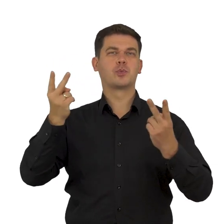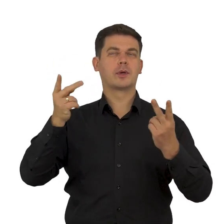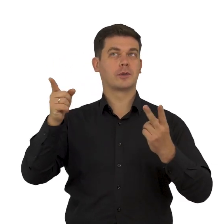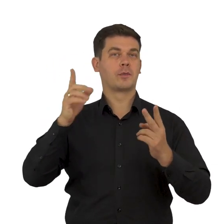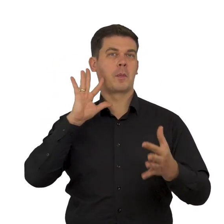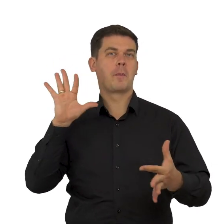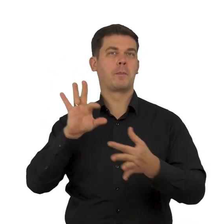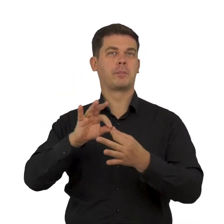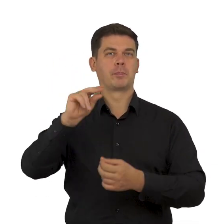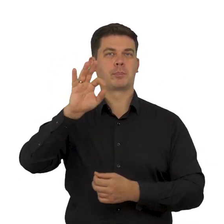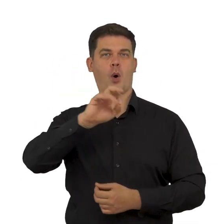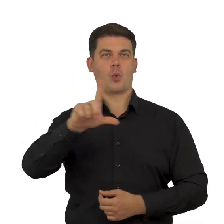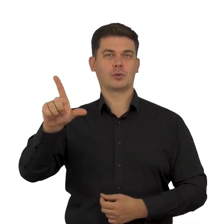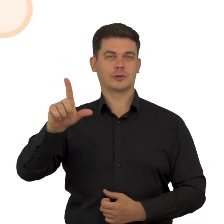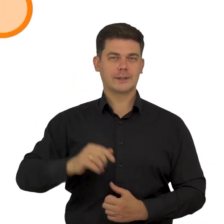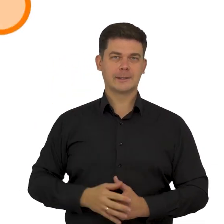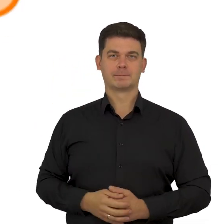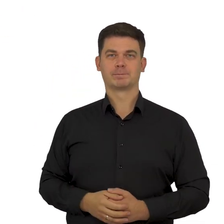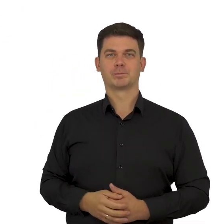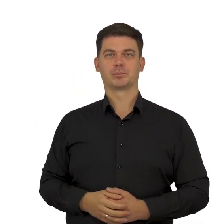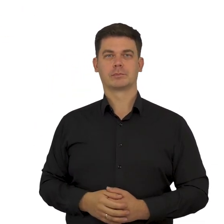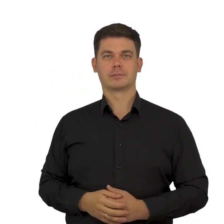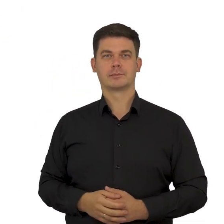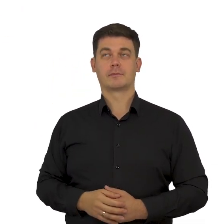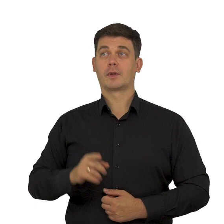wybrać zakładkę połączenia